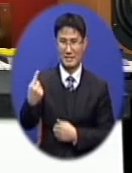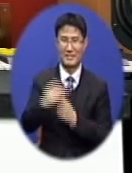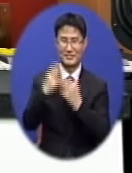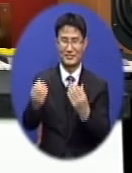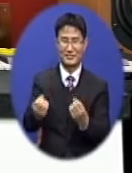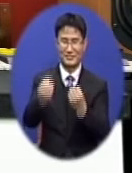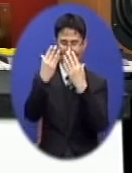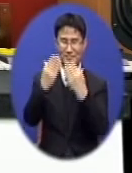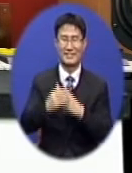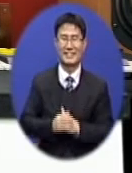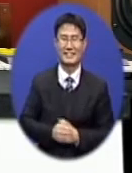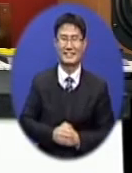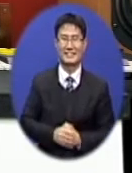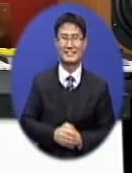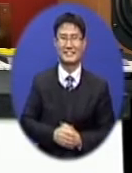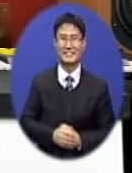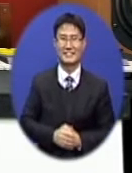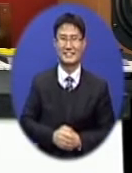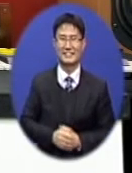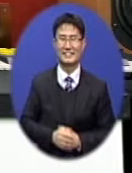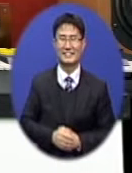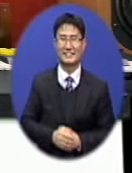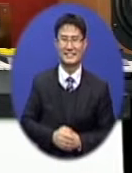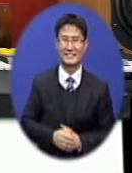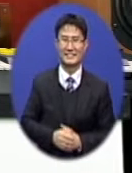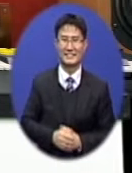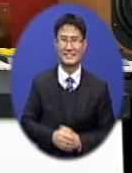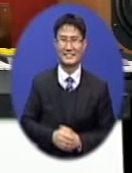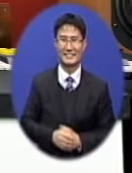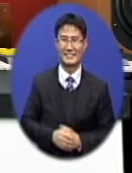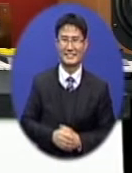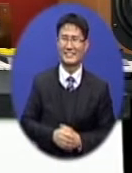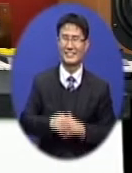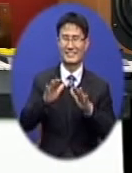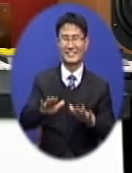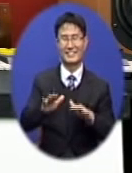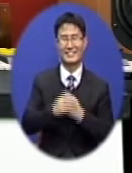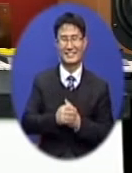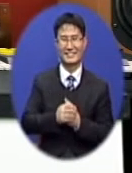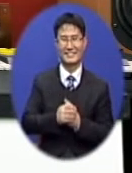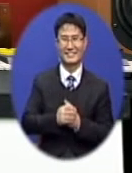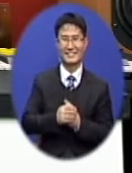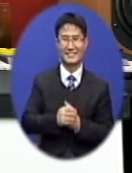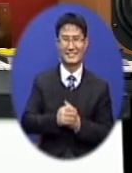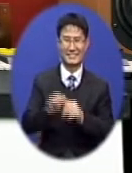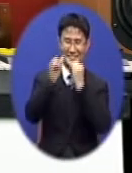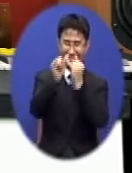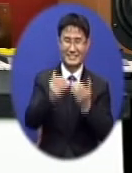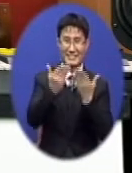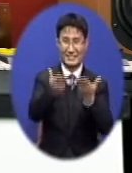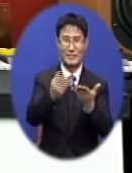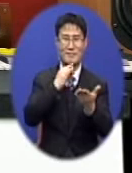027331번 축하드립니다. 네. 아, 근데 이제 드디어 시상식만을